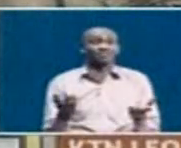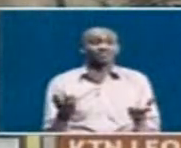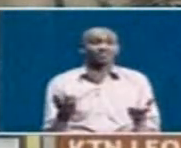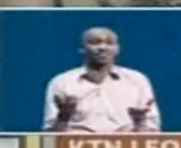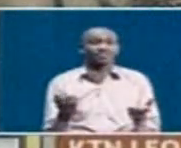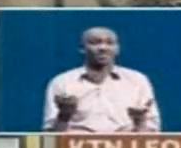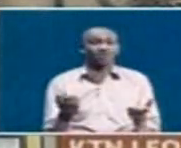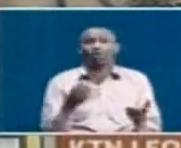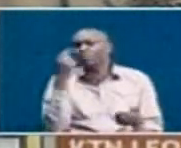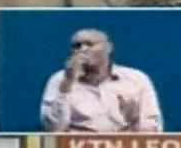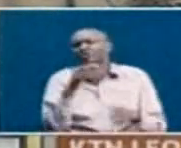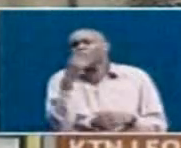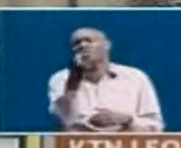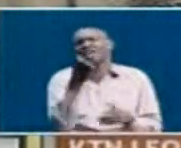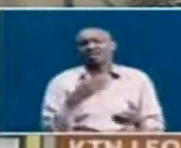una ilikuwa nani?